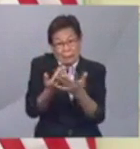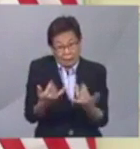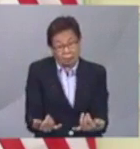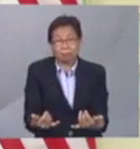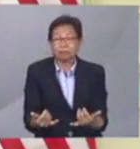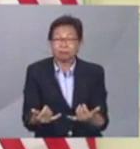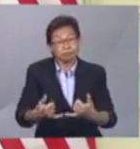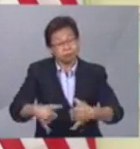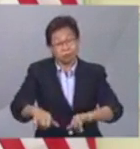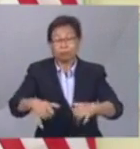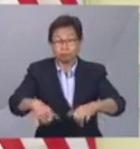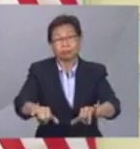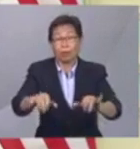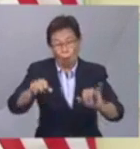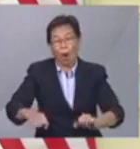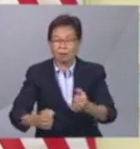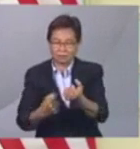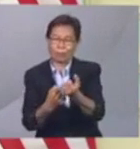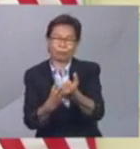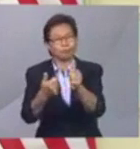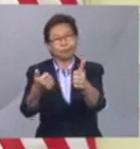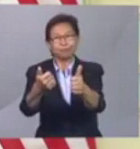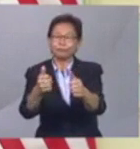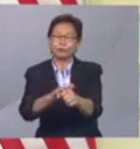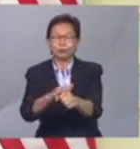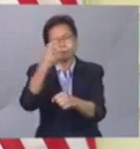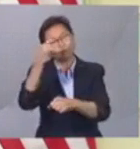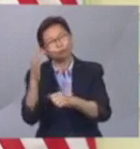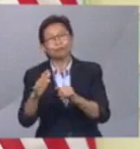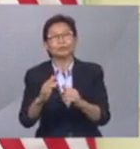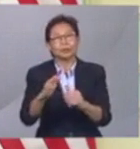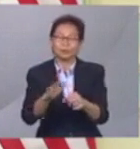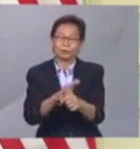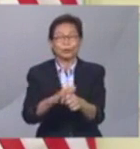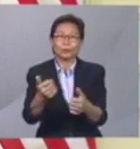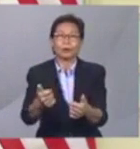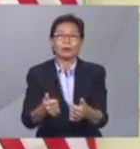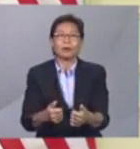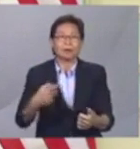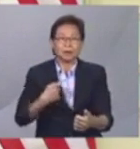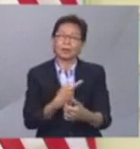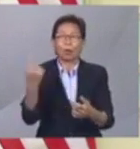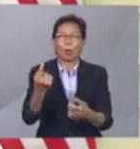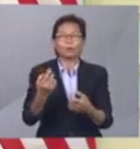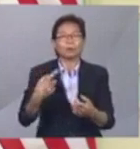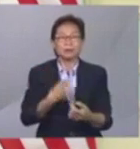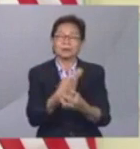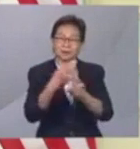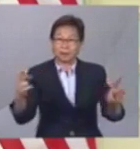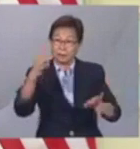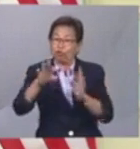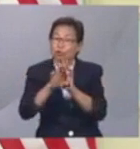masih boleh menampung. Walau bagaimanapun, kita juga bersedia jika ada kepulangan